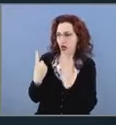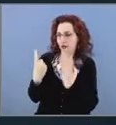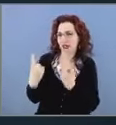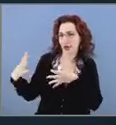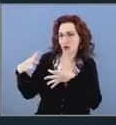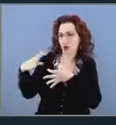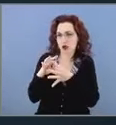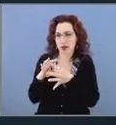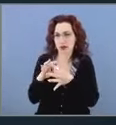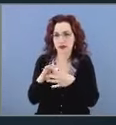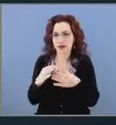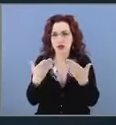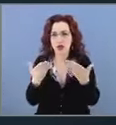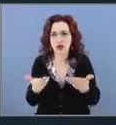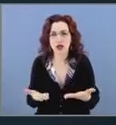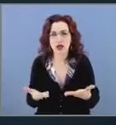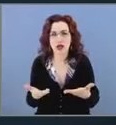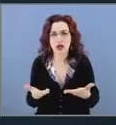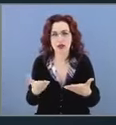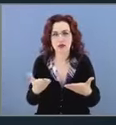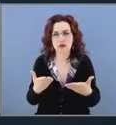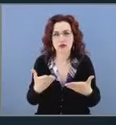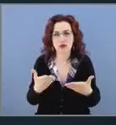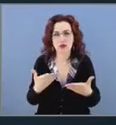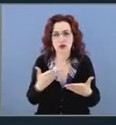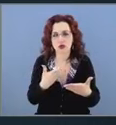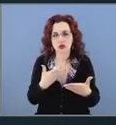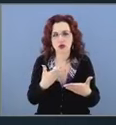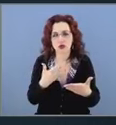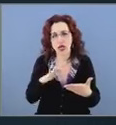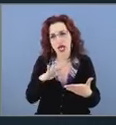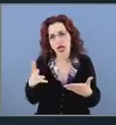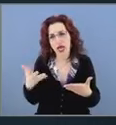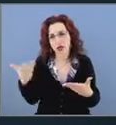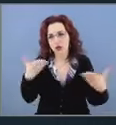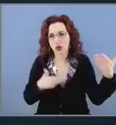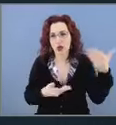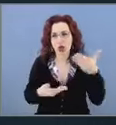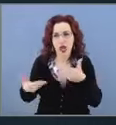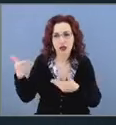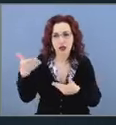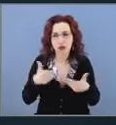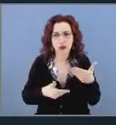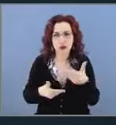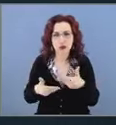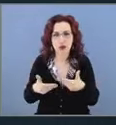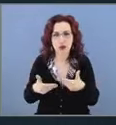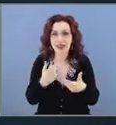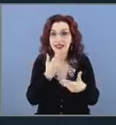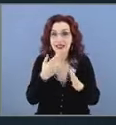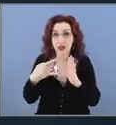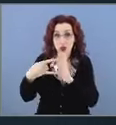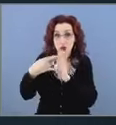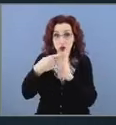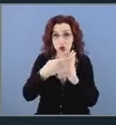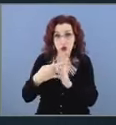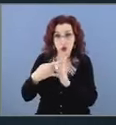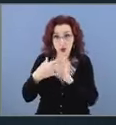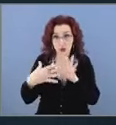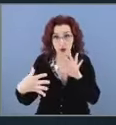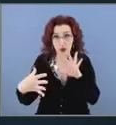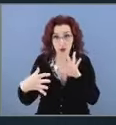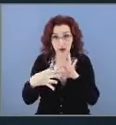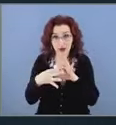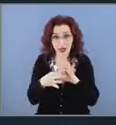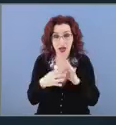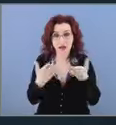degli stakeholder. E ricordo a tutti coloro che sono appunto collegati su Zoom che adesso ci sono gli interventi previsti in